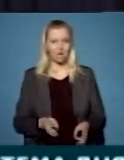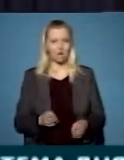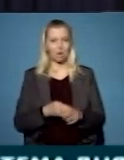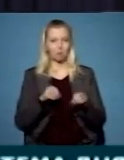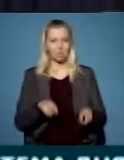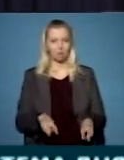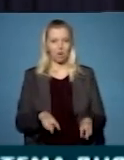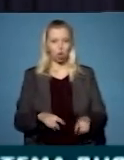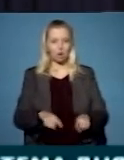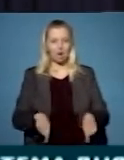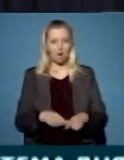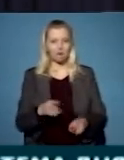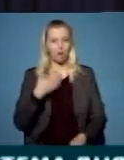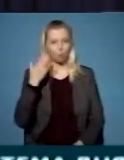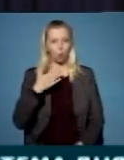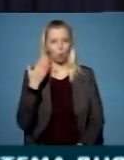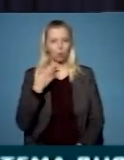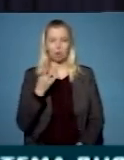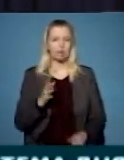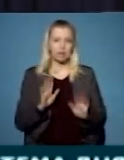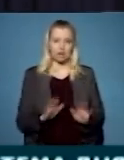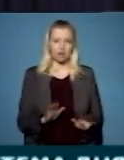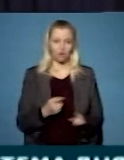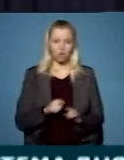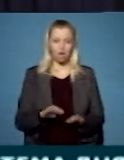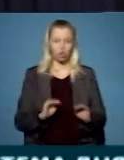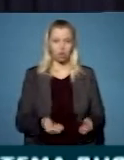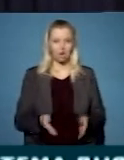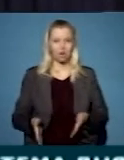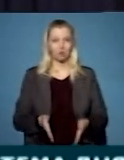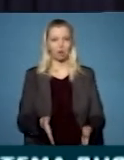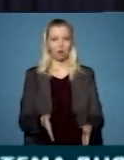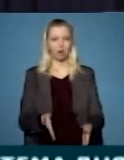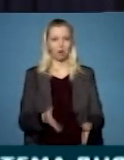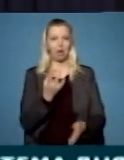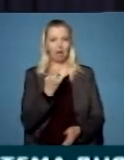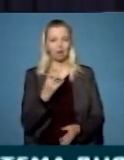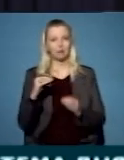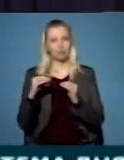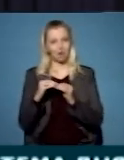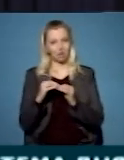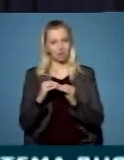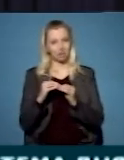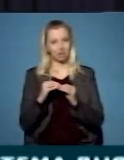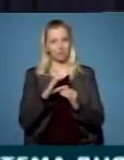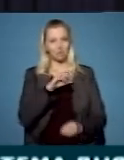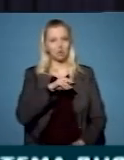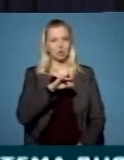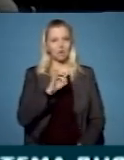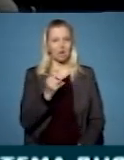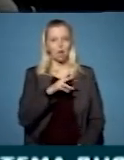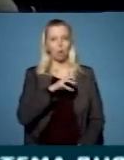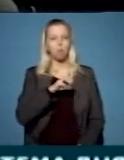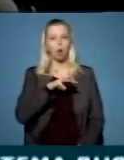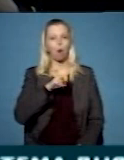небезпечна 100%. Ділянка на Буковині. Не лише оця частина траси Н-10 Стрийма-Малига. Є ще